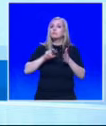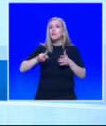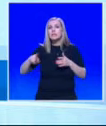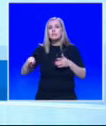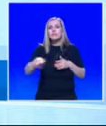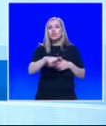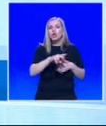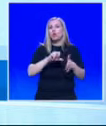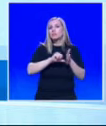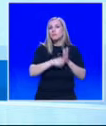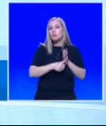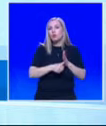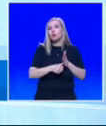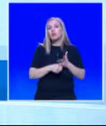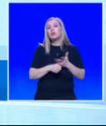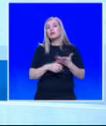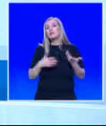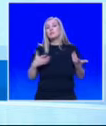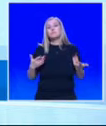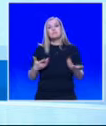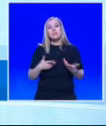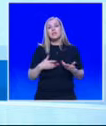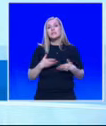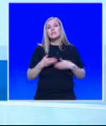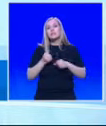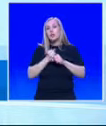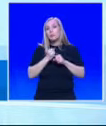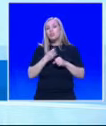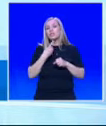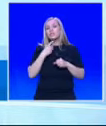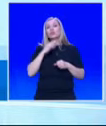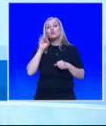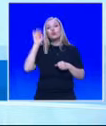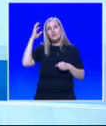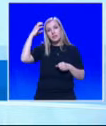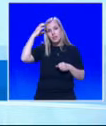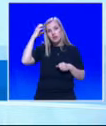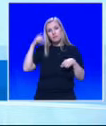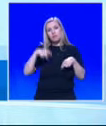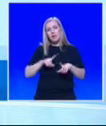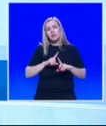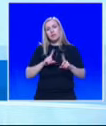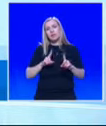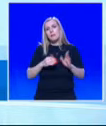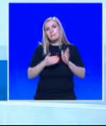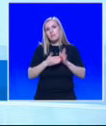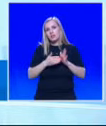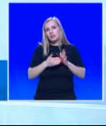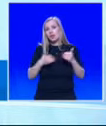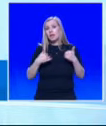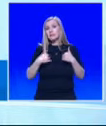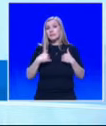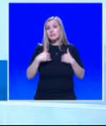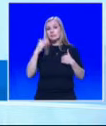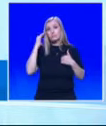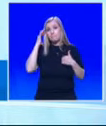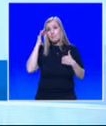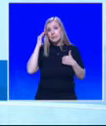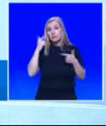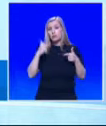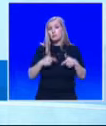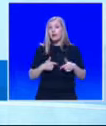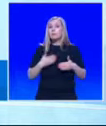държави са служили на чужди държави. Това не е никакъв аргумент, нито представлява някаква пречка. Така че аз смятам, че това е